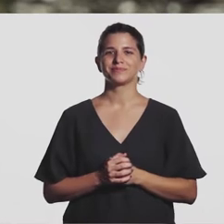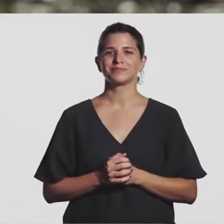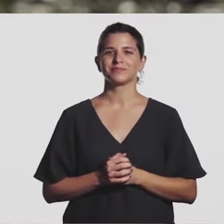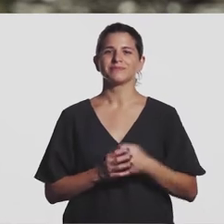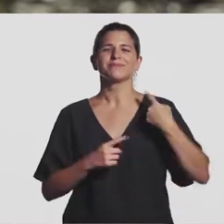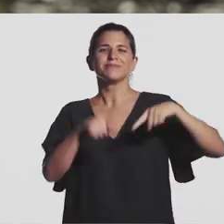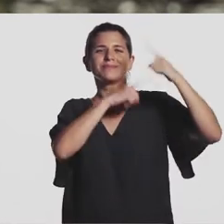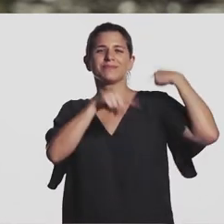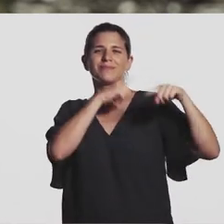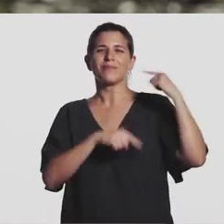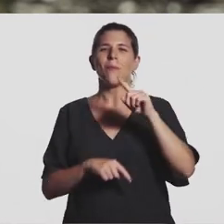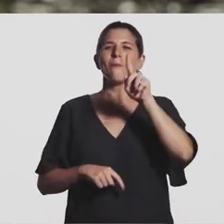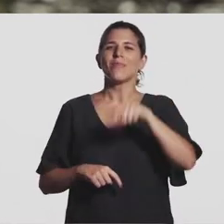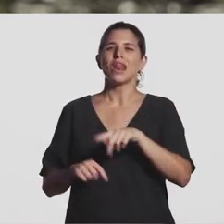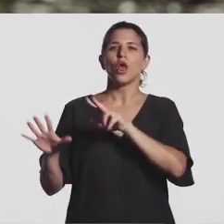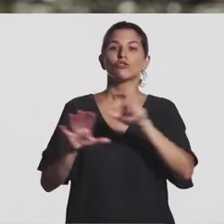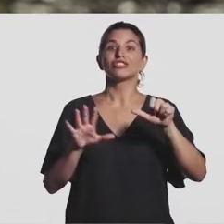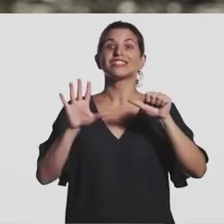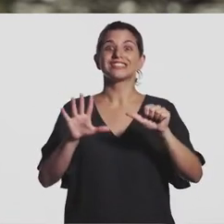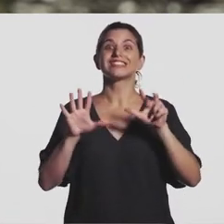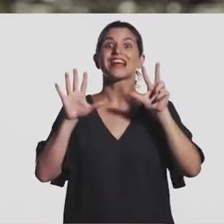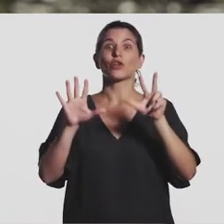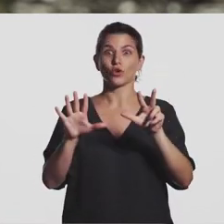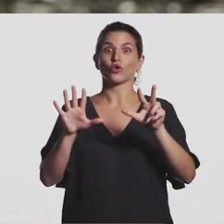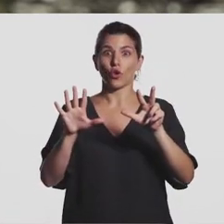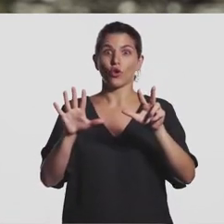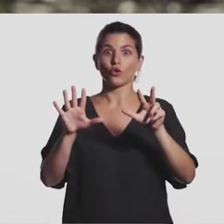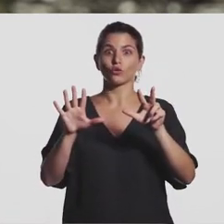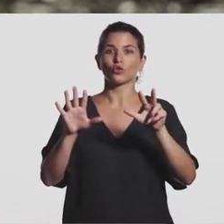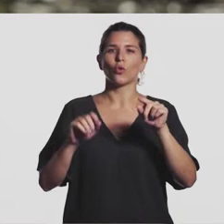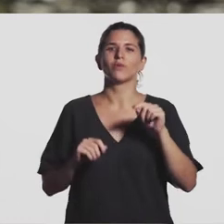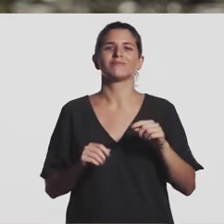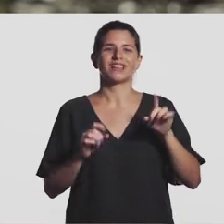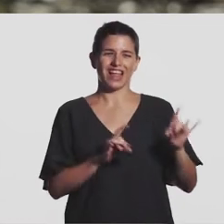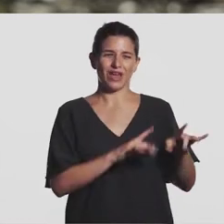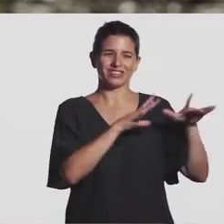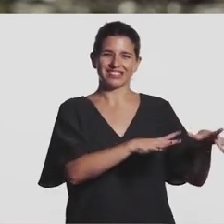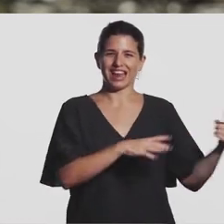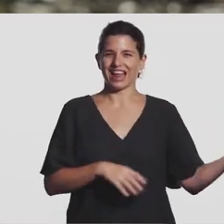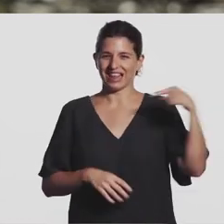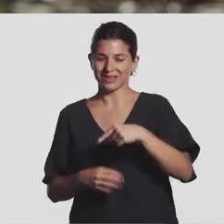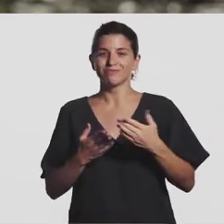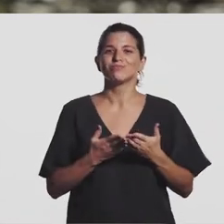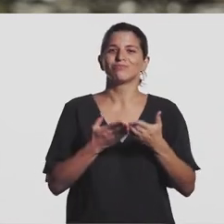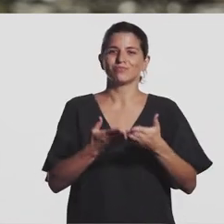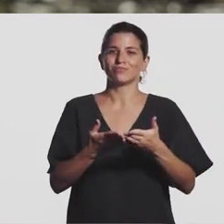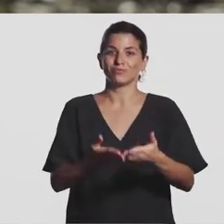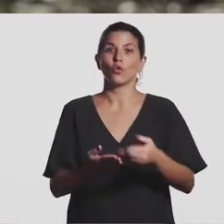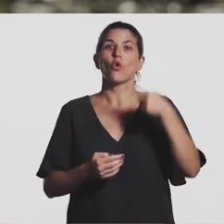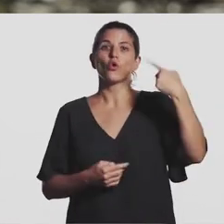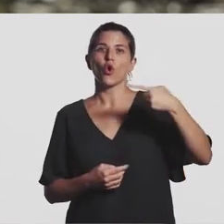DNA. C'è un antenato che nel 1868 rientra dall'Australia su un